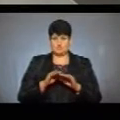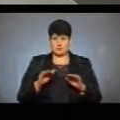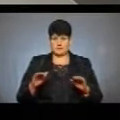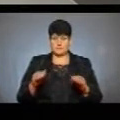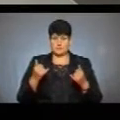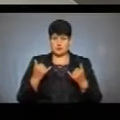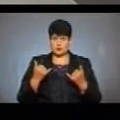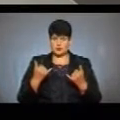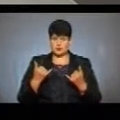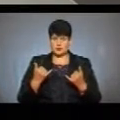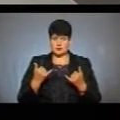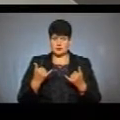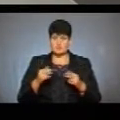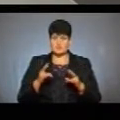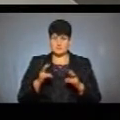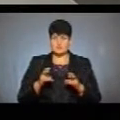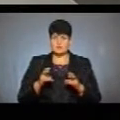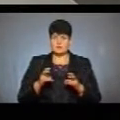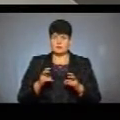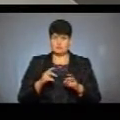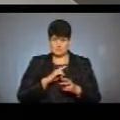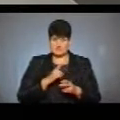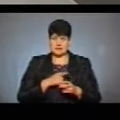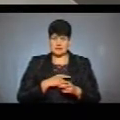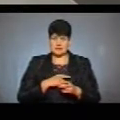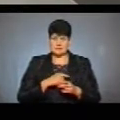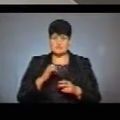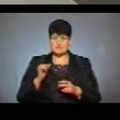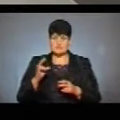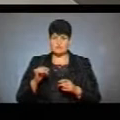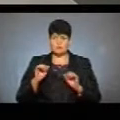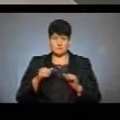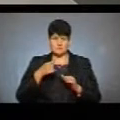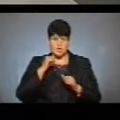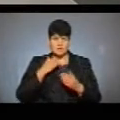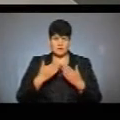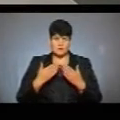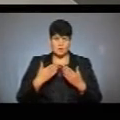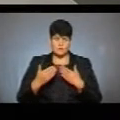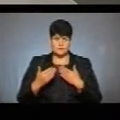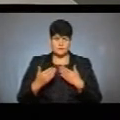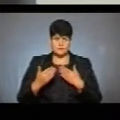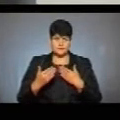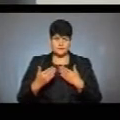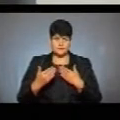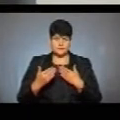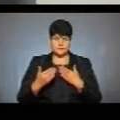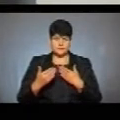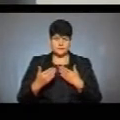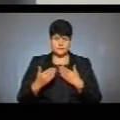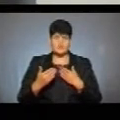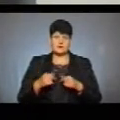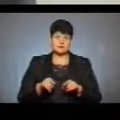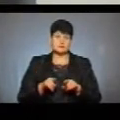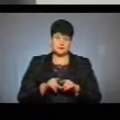Сполучені Штати Америки посилили санкції проти Російської Федерації, можливо, після вчорашніх переговорів з українським президентом. Саме